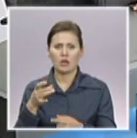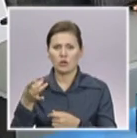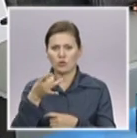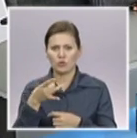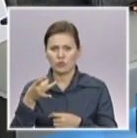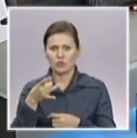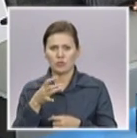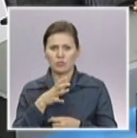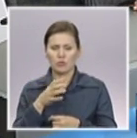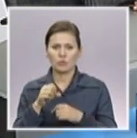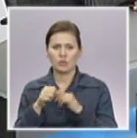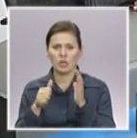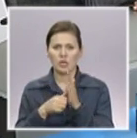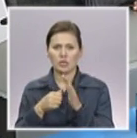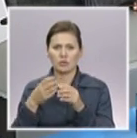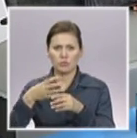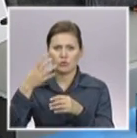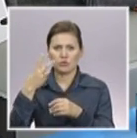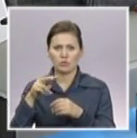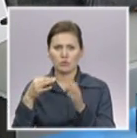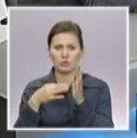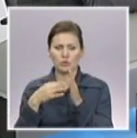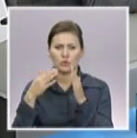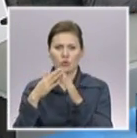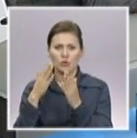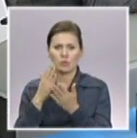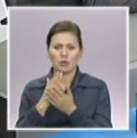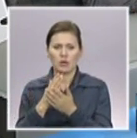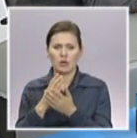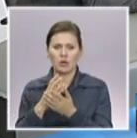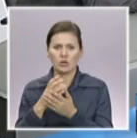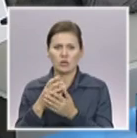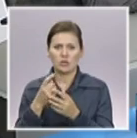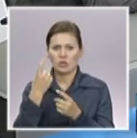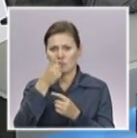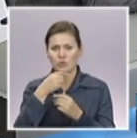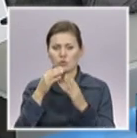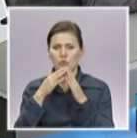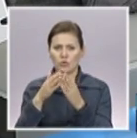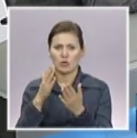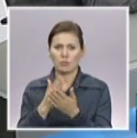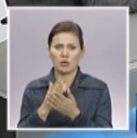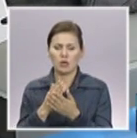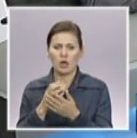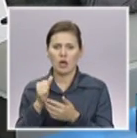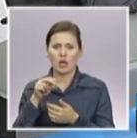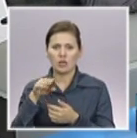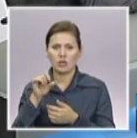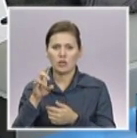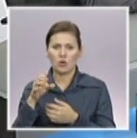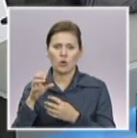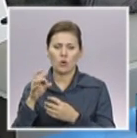болатын. 16 этажды 29 үй бар. Одан басқа да жеке меншік үйлер бар. Алтын Ордадан